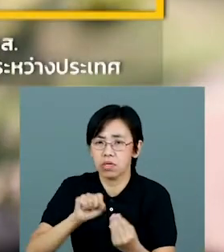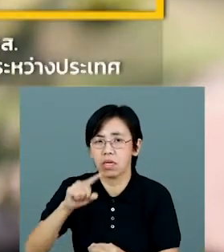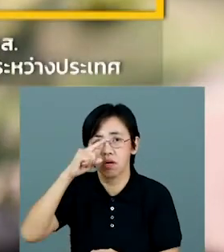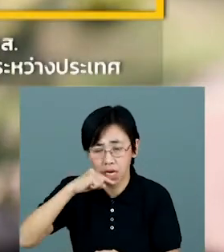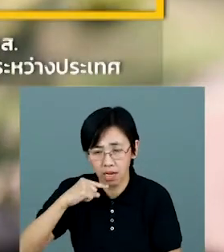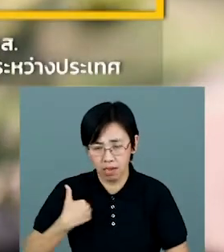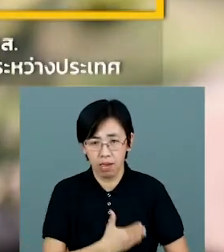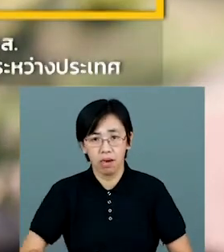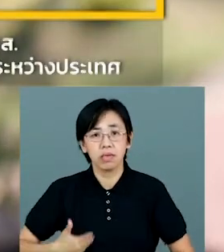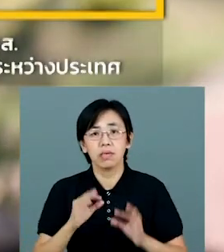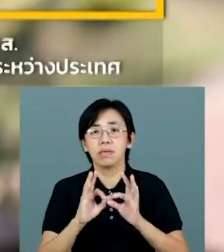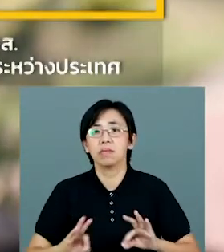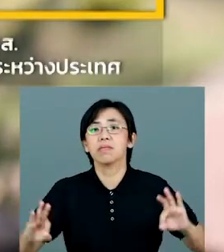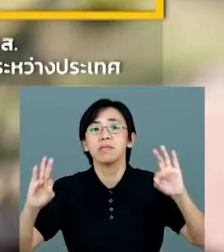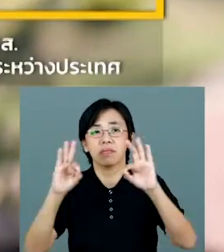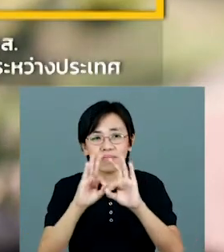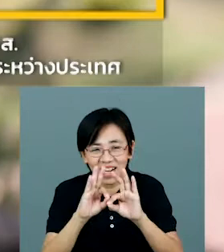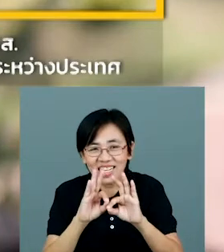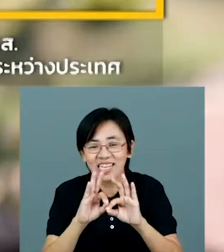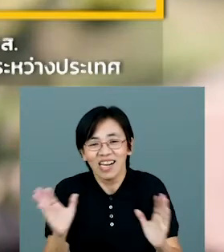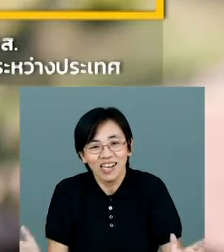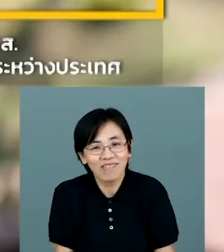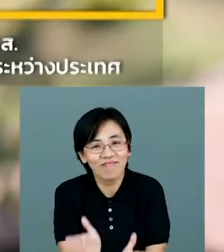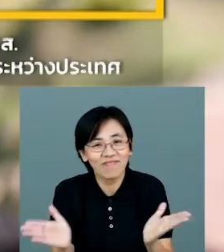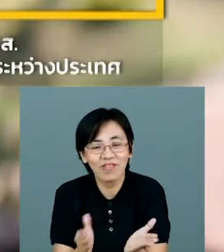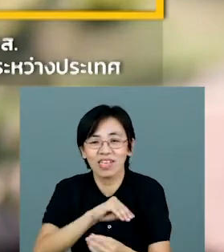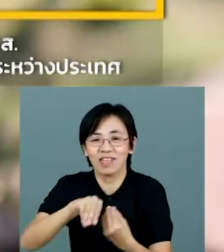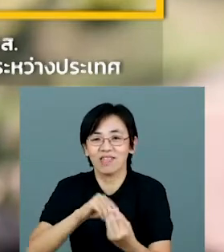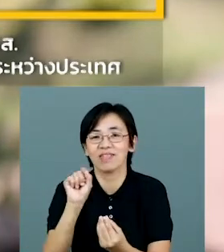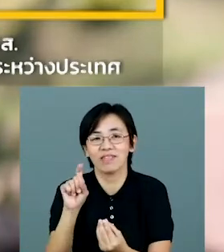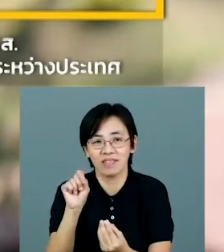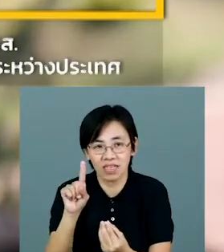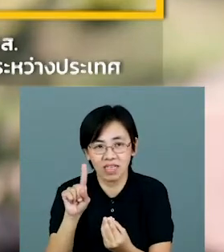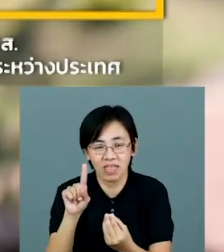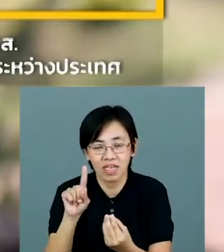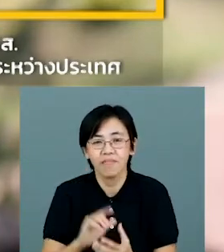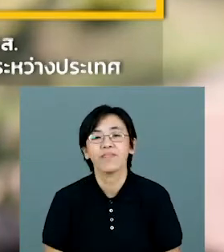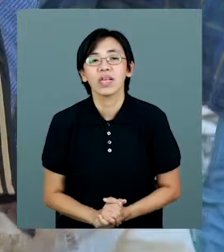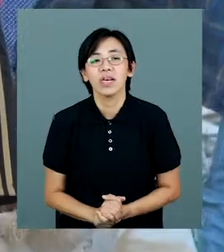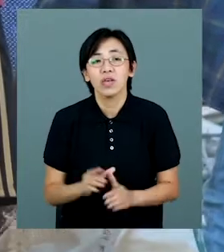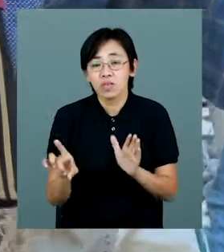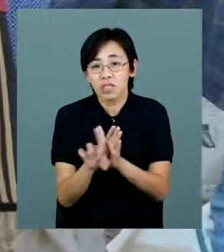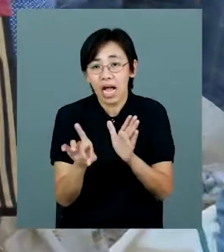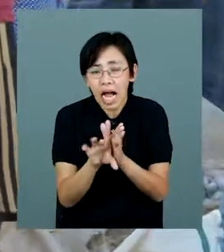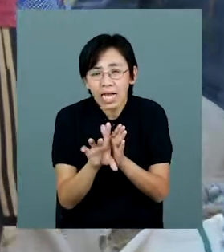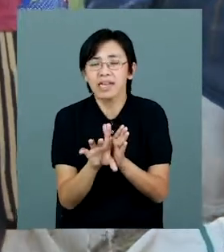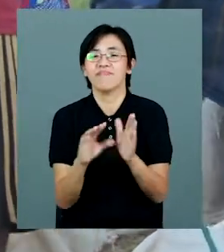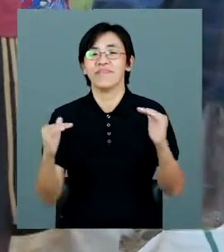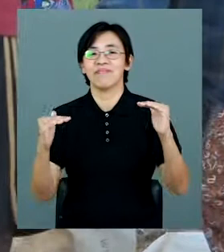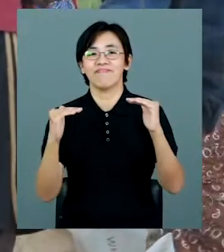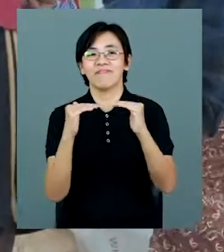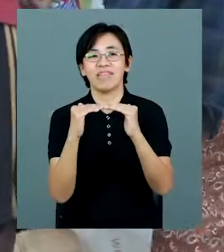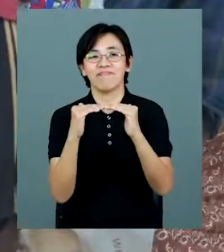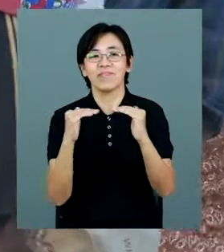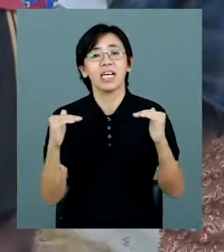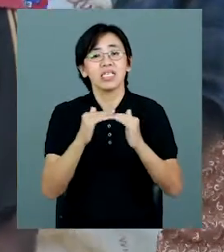ขภาพของเขามันก็ถือว่าเป็นส่วนหนึ่งของการขับเคลื่อนระบบเศรษฐกิจด้วยแล้วก็ประเด็นสุดท้ายก็คือมันเป็นสิทธิ์หนึ่ง